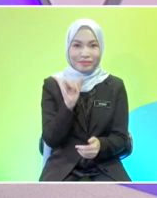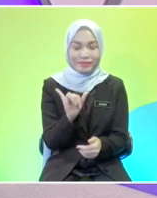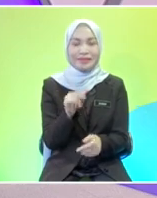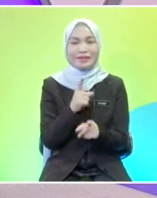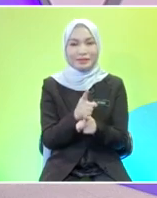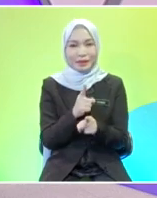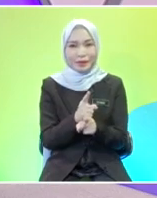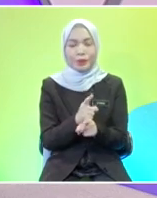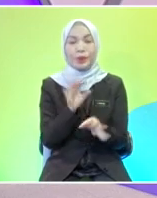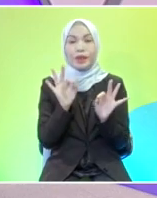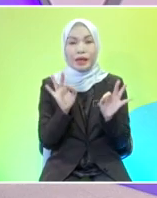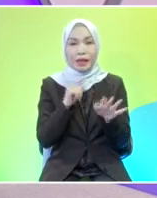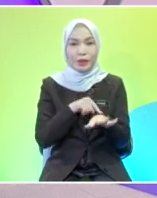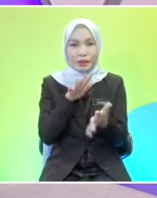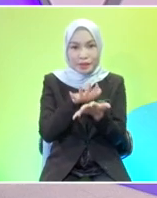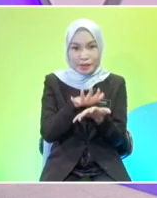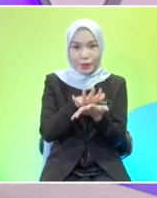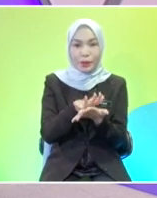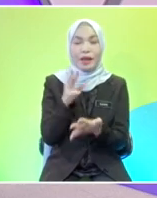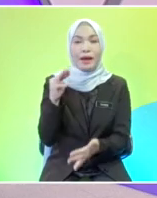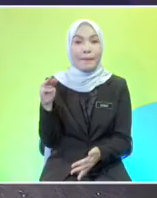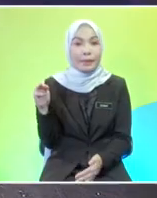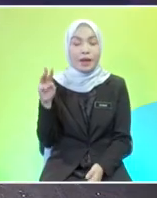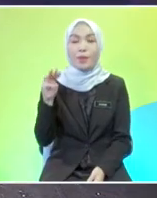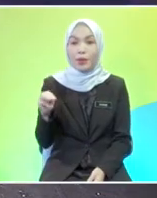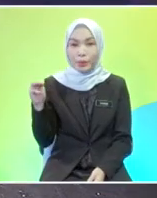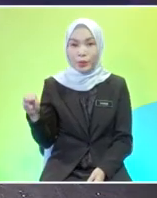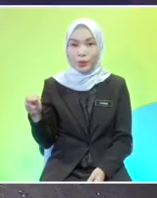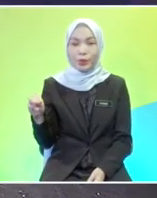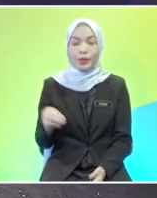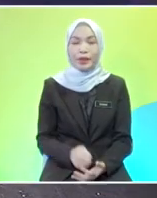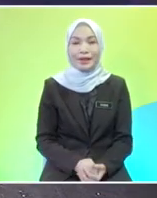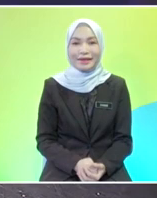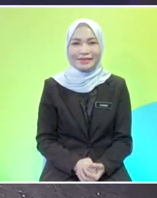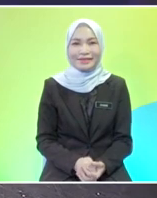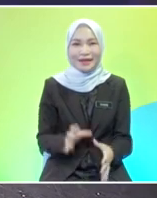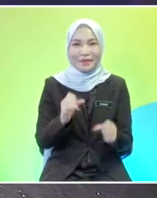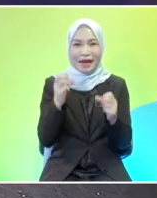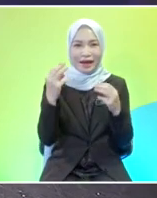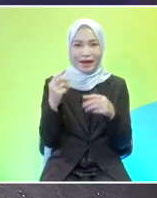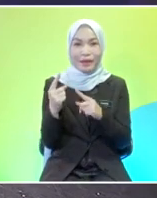ataupun situasi yang sangat dinanti-nantikan oleh murid-murid Baiklah